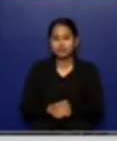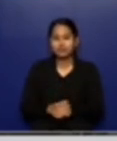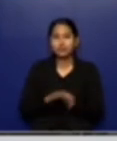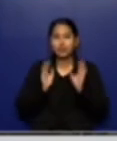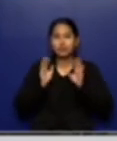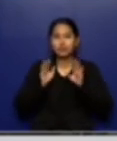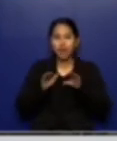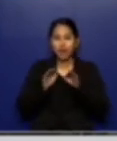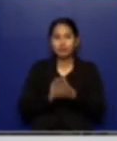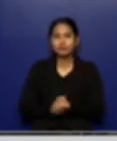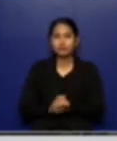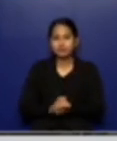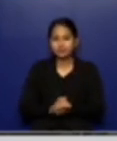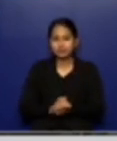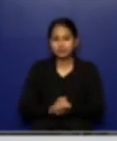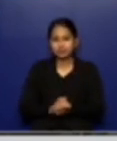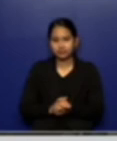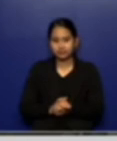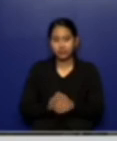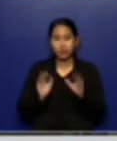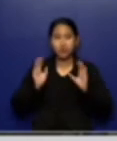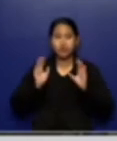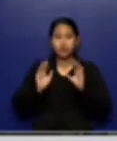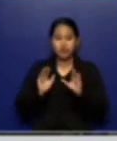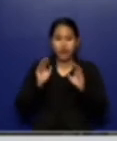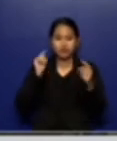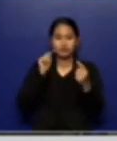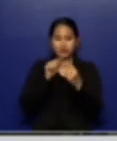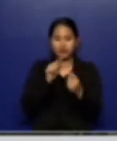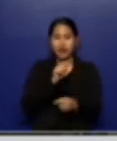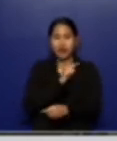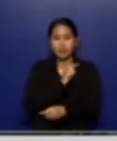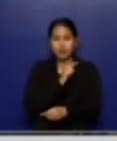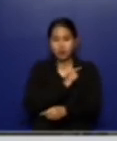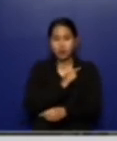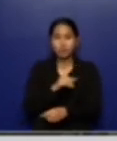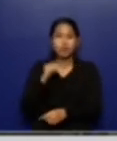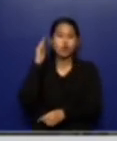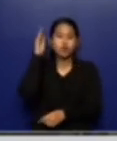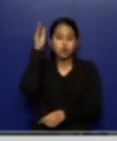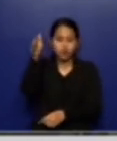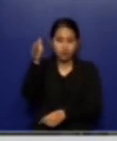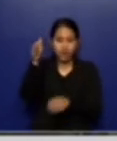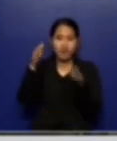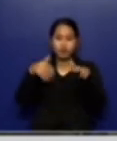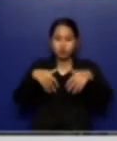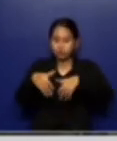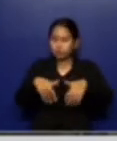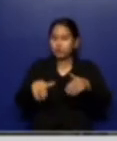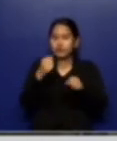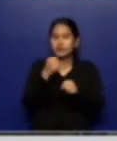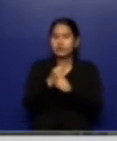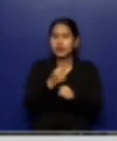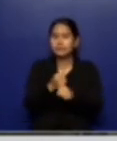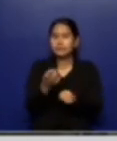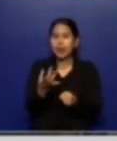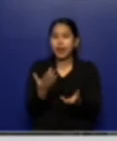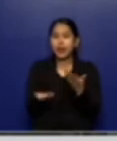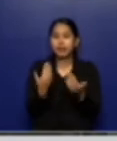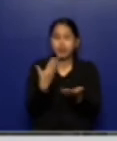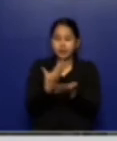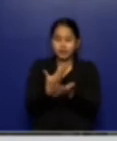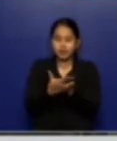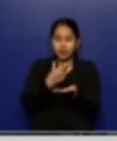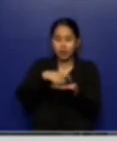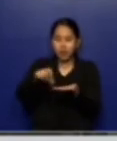ฝากถึงหน่วยงานที่รับผิดชอบว่าต่อไปนี้ชาวบ้านจะทำอะไรในส่วนที่โอนไปแล้วผ